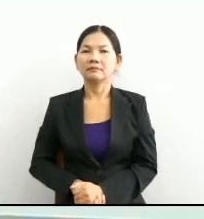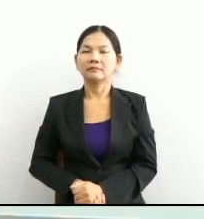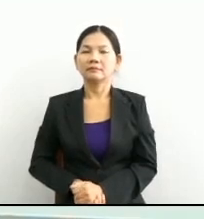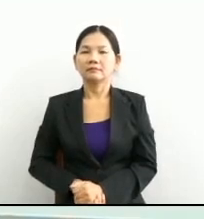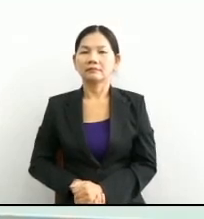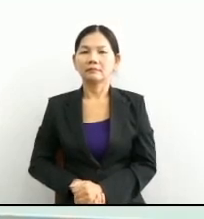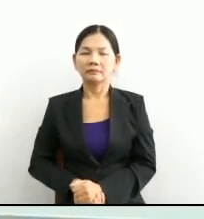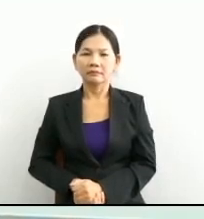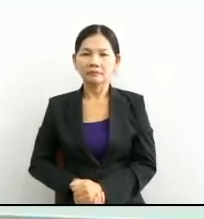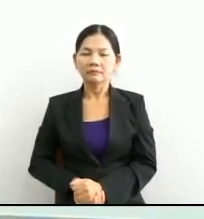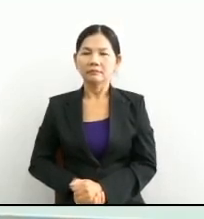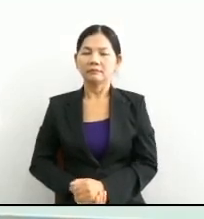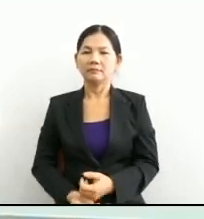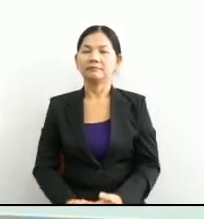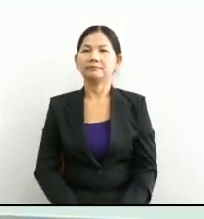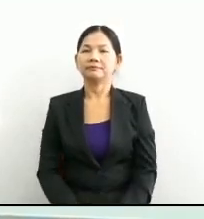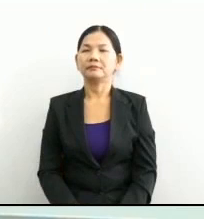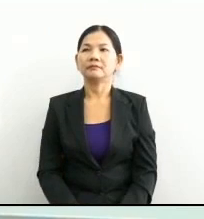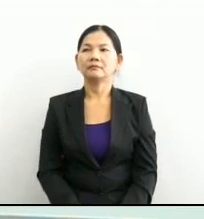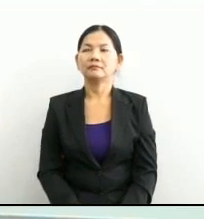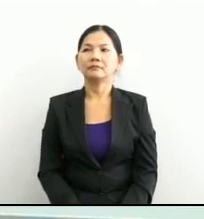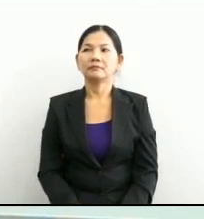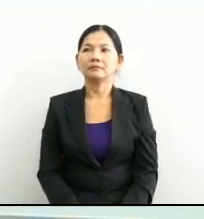ông nén bia